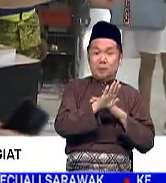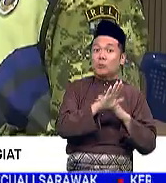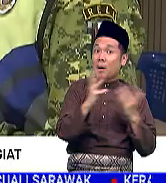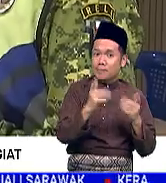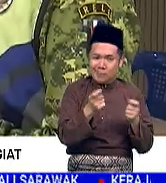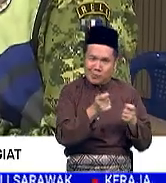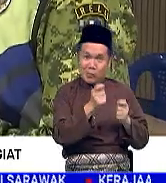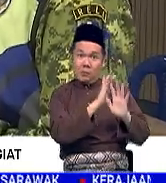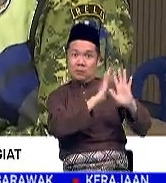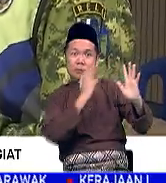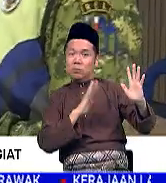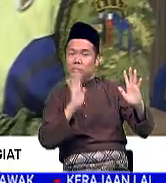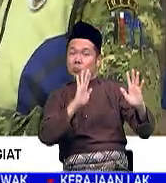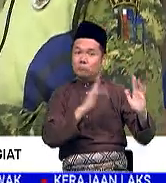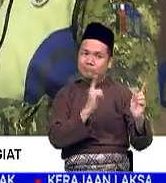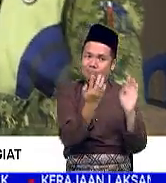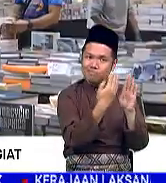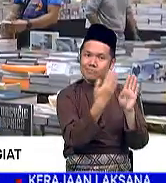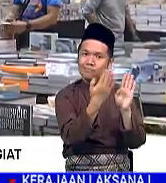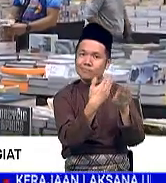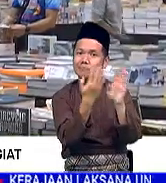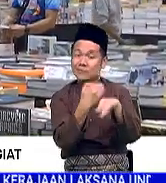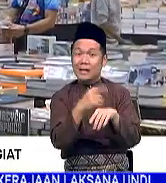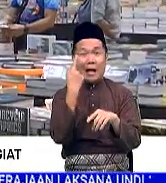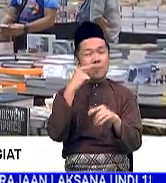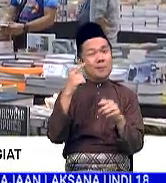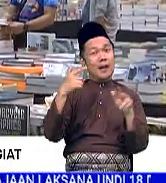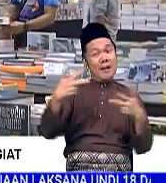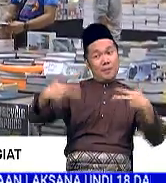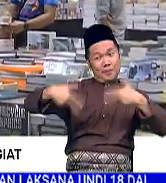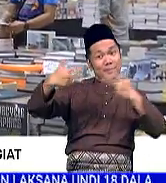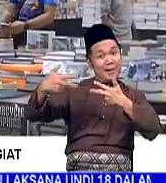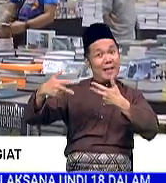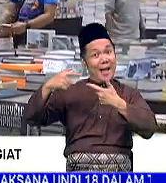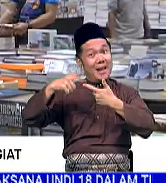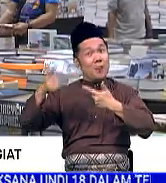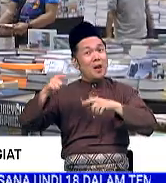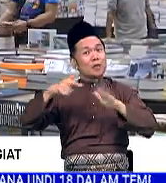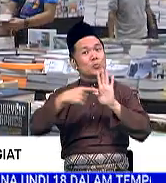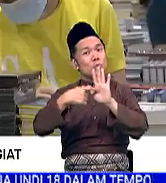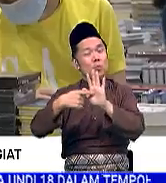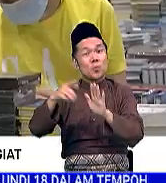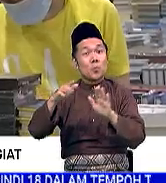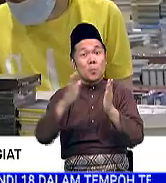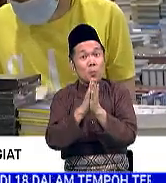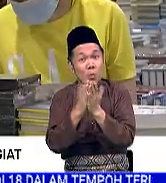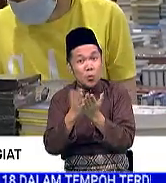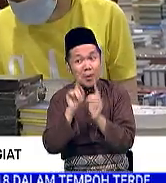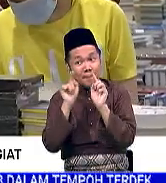kesesakan dalam Dewan Pameran dan Jualan yang diadakan secara hybrid serta dalam talian.